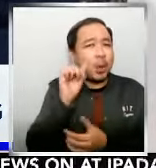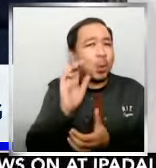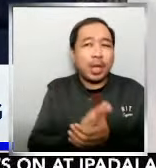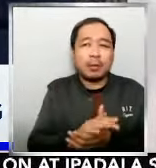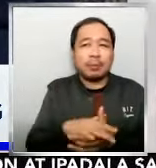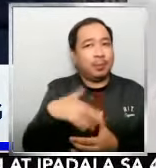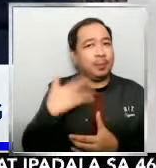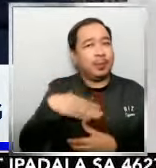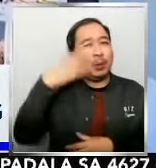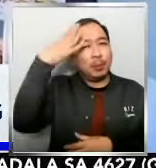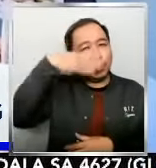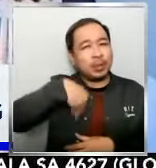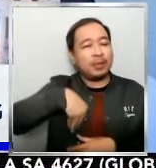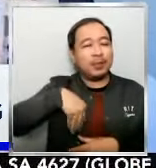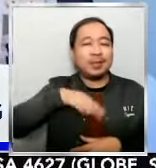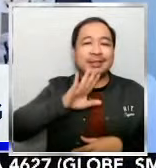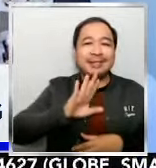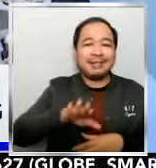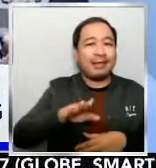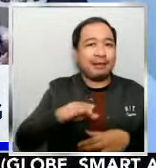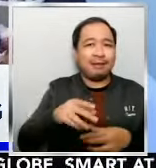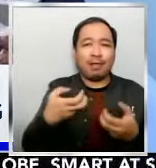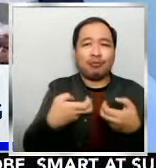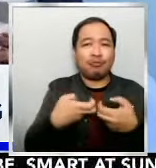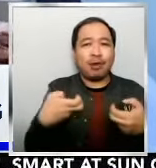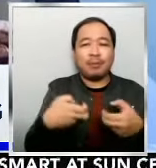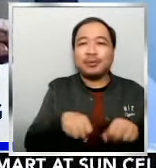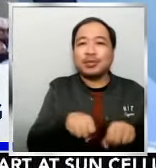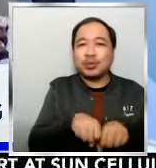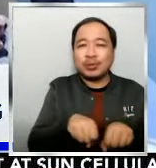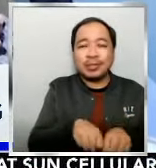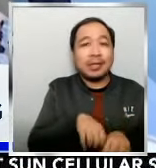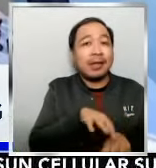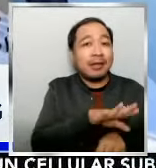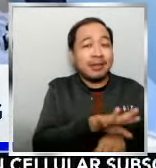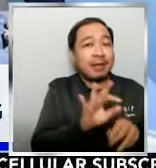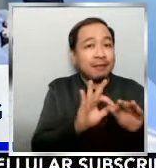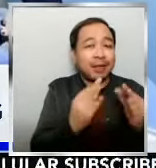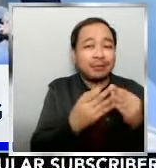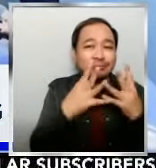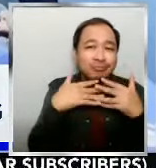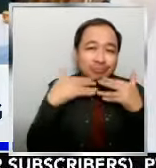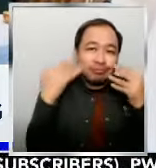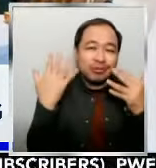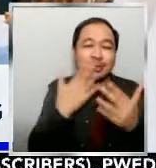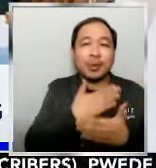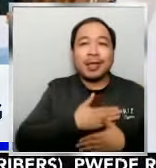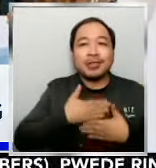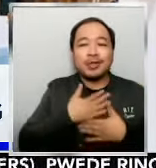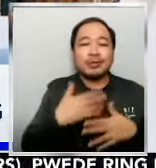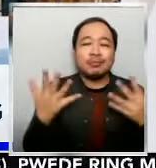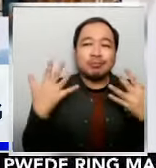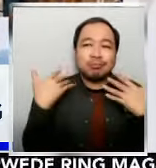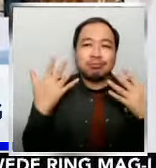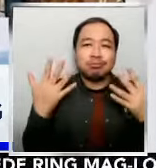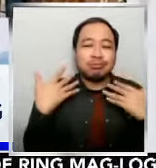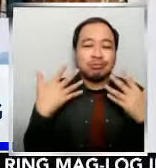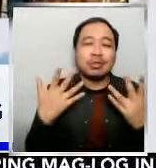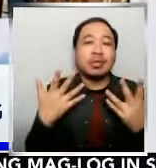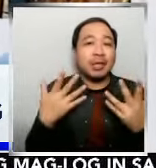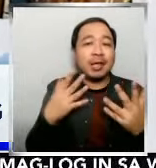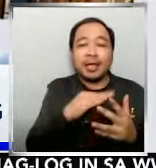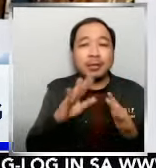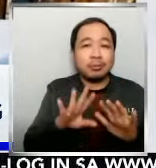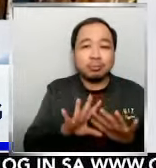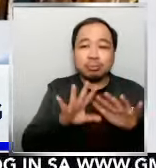and white sneakers. All smiles din ang kanilang loved ones habang ini-enjoy ang malamig na hangin at banayad na dagat sa